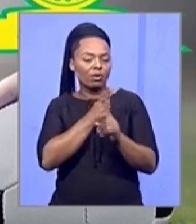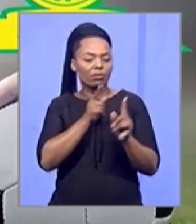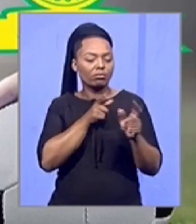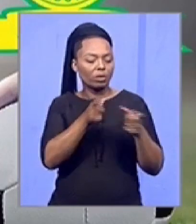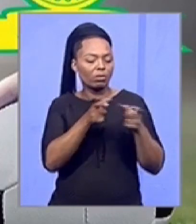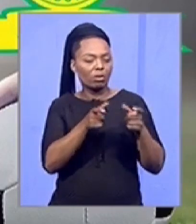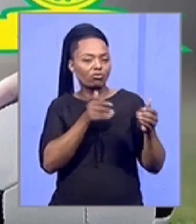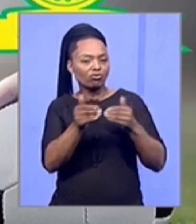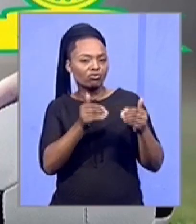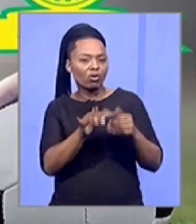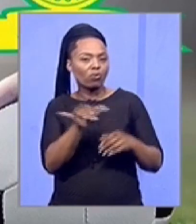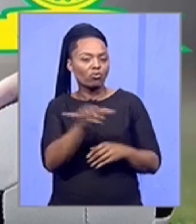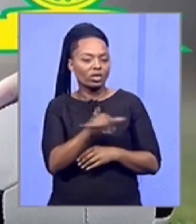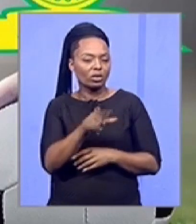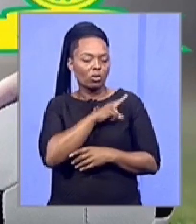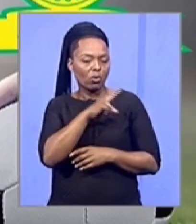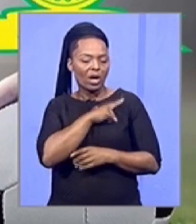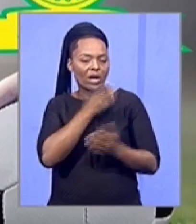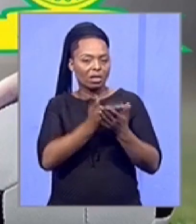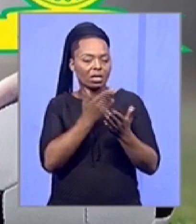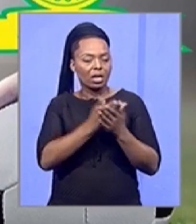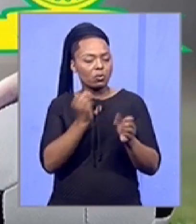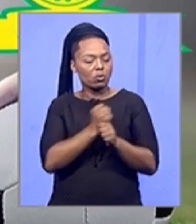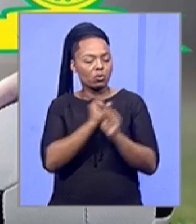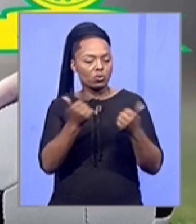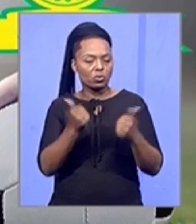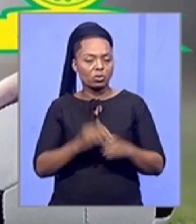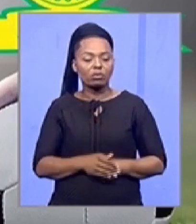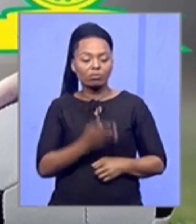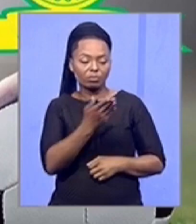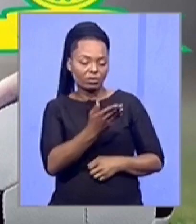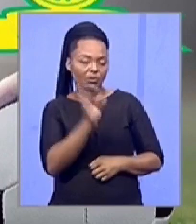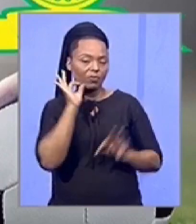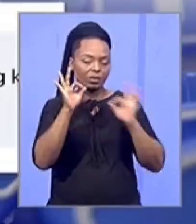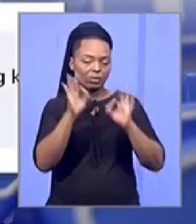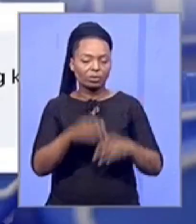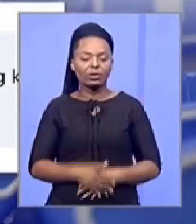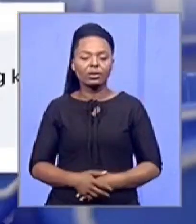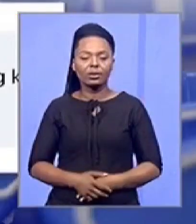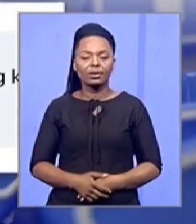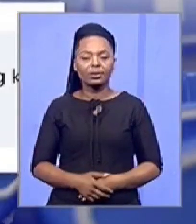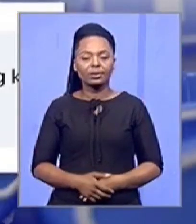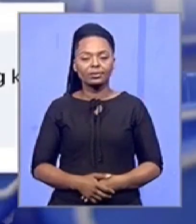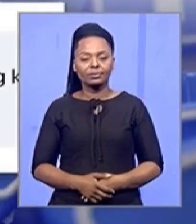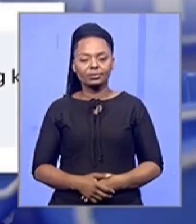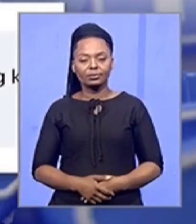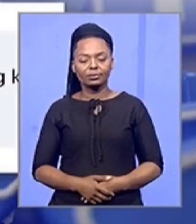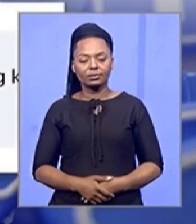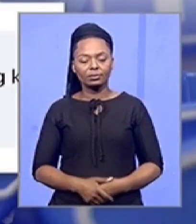sena ke sefe hore ba dule ba sebetsa hantle mme maikutlo a lona ho Facebook ke yana a latela